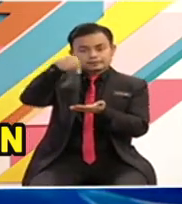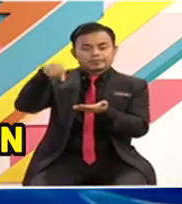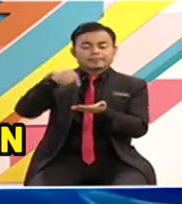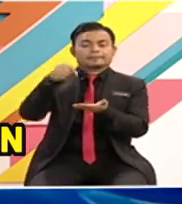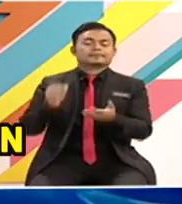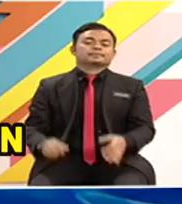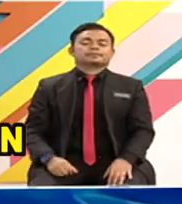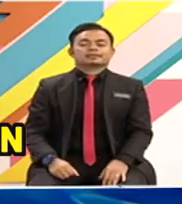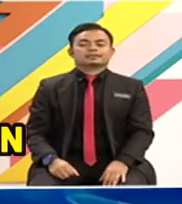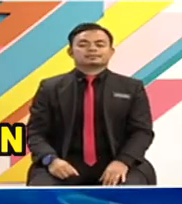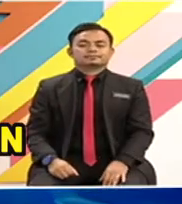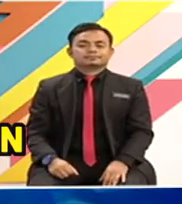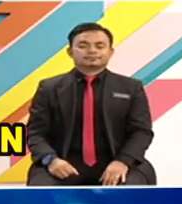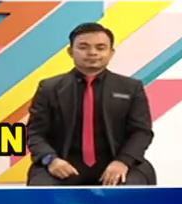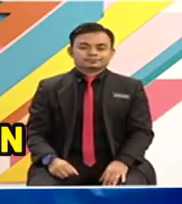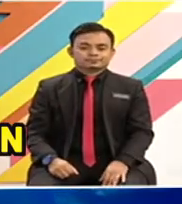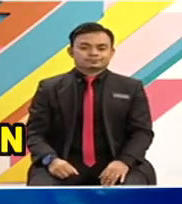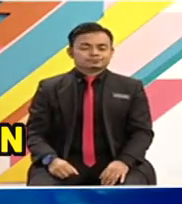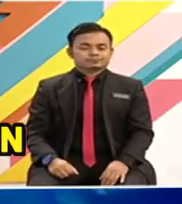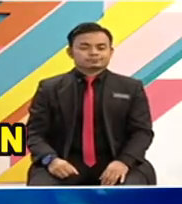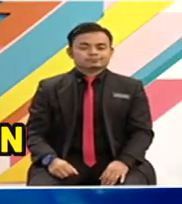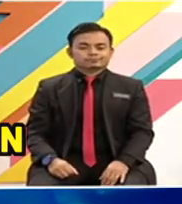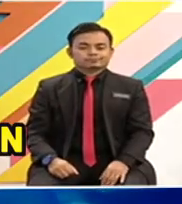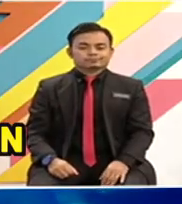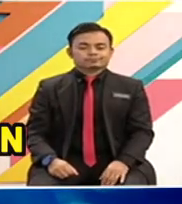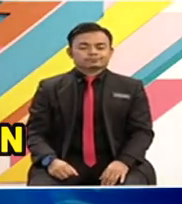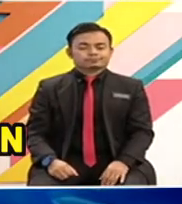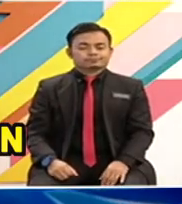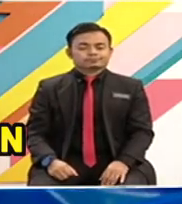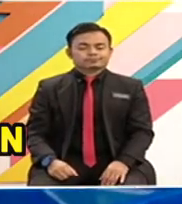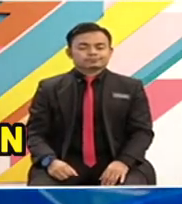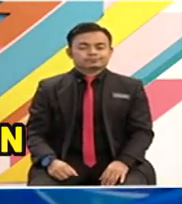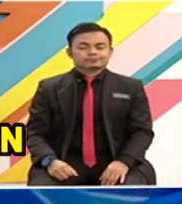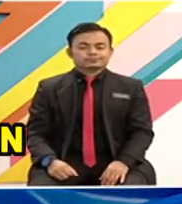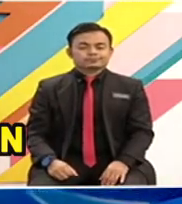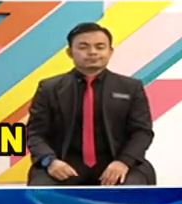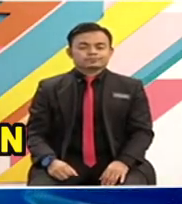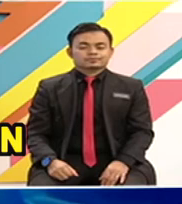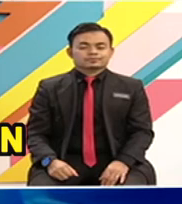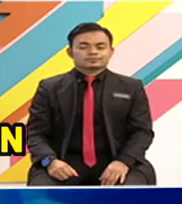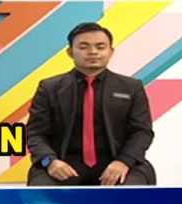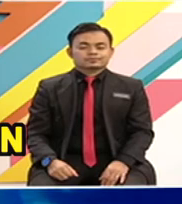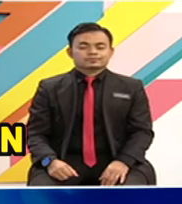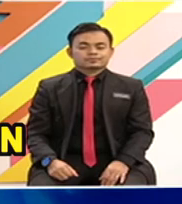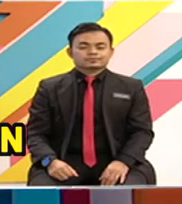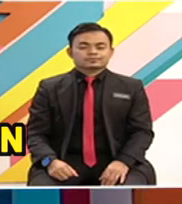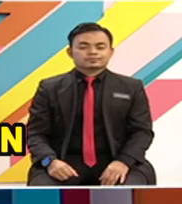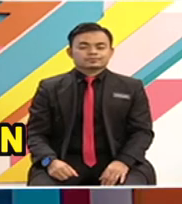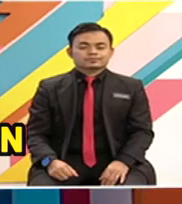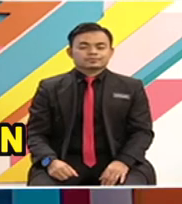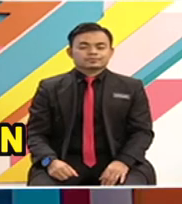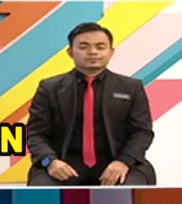kita enam paha kalau lingkaran Mega Bagaimana sih gue tobat saya macam nih Betul tak dan ambil satu lagi warna ikatkan